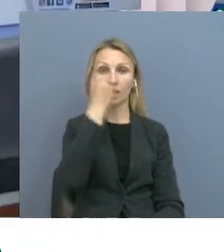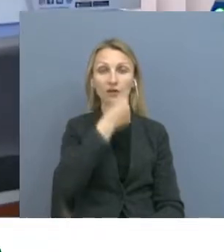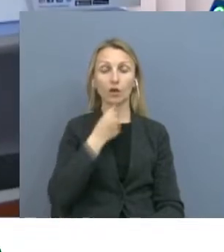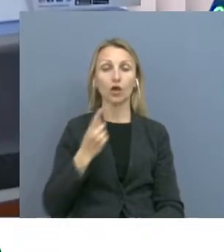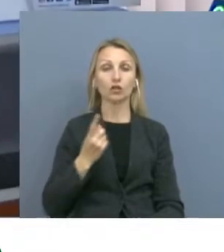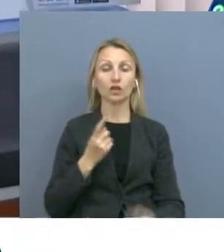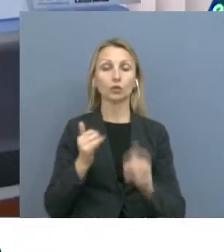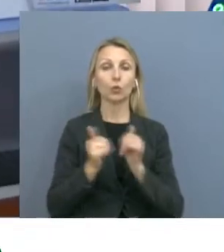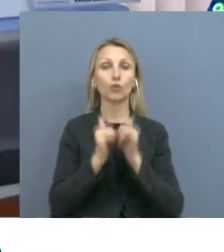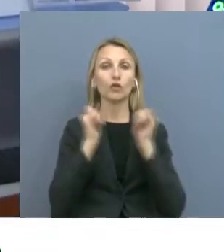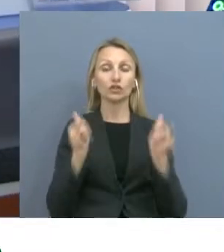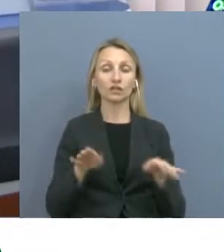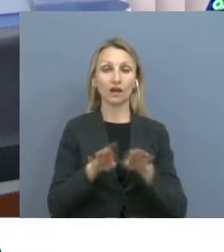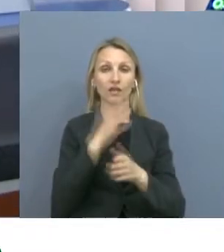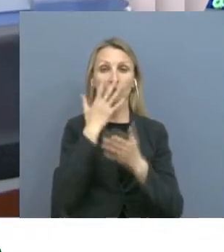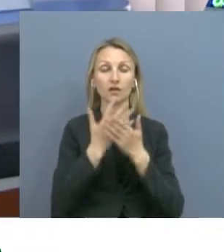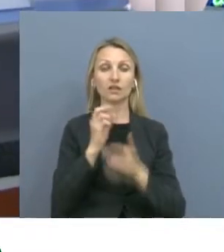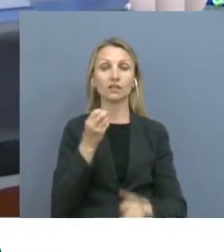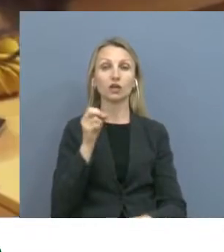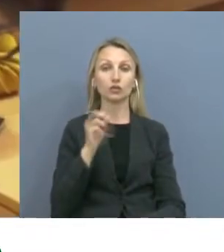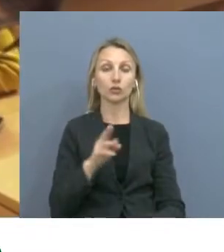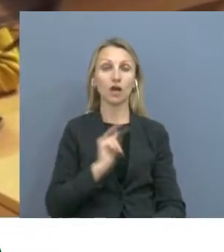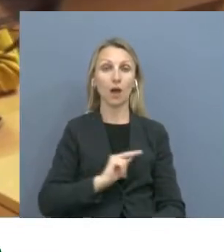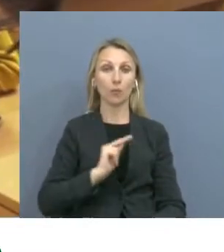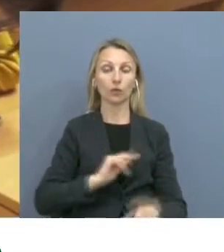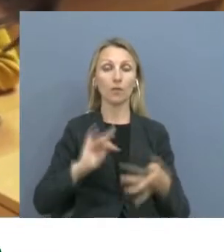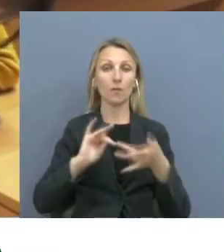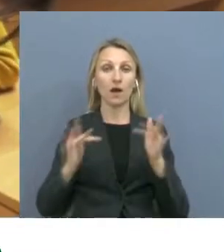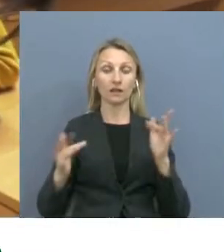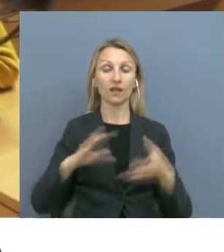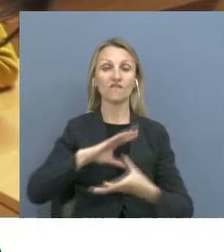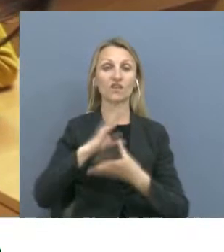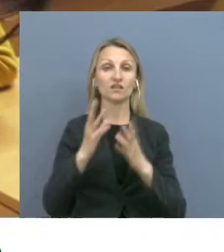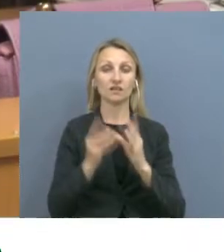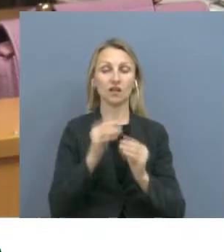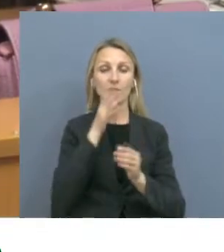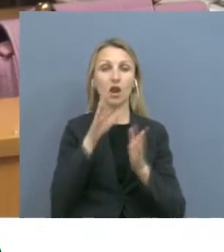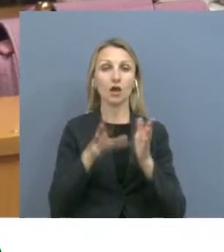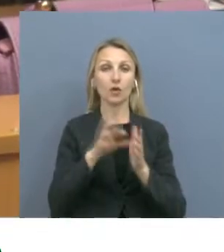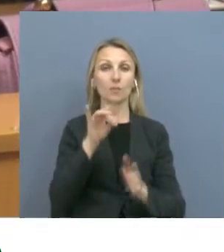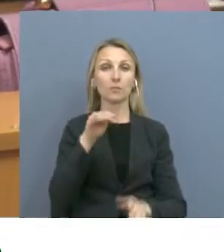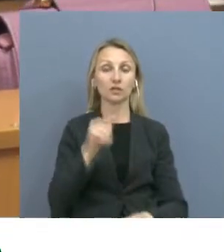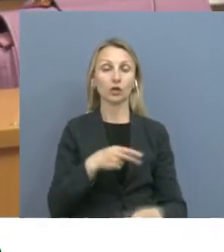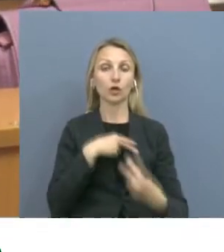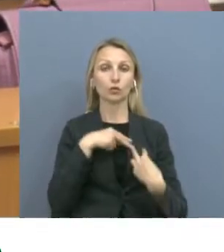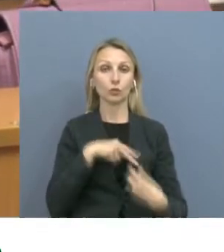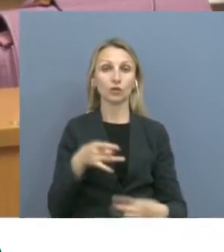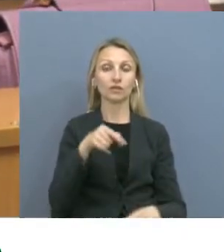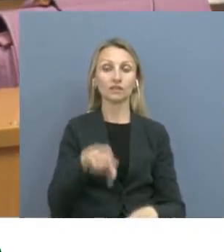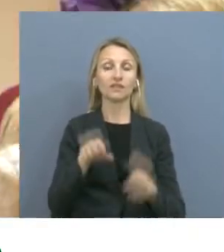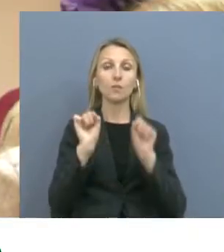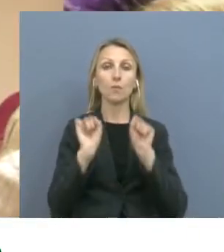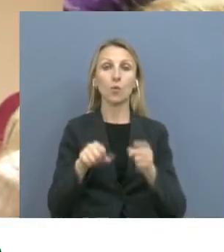ожидается увеличение этого показателя за счет работы портала. В целом, портал электронной биржи труда республиканский. Здесь могут